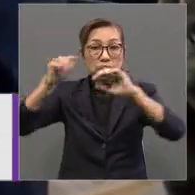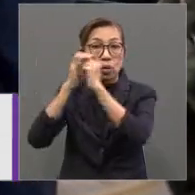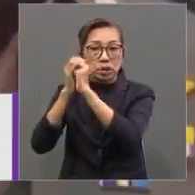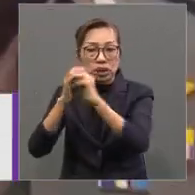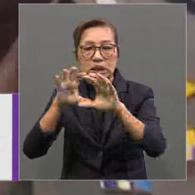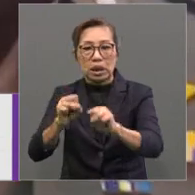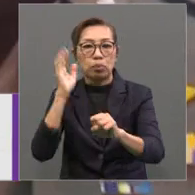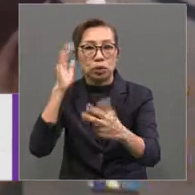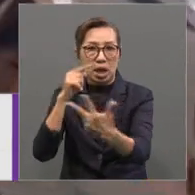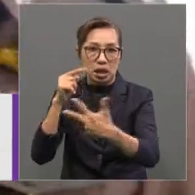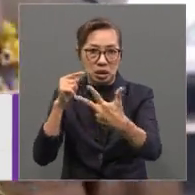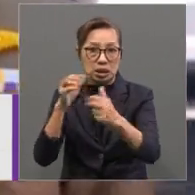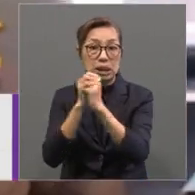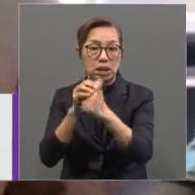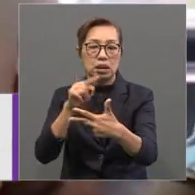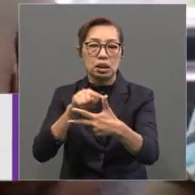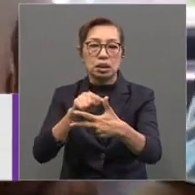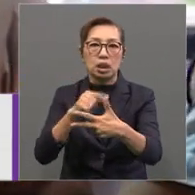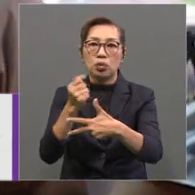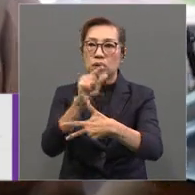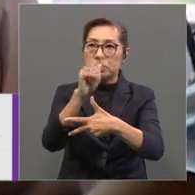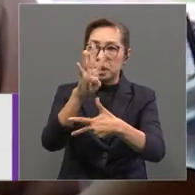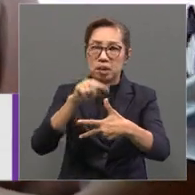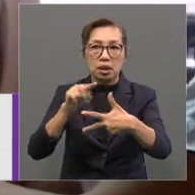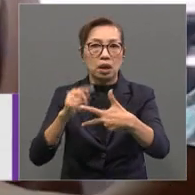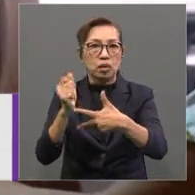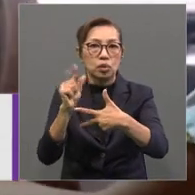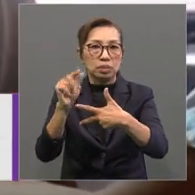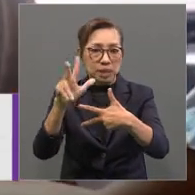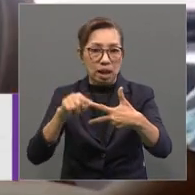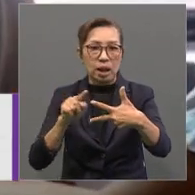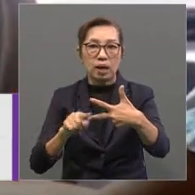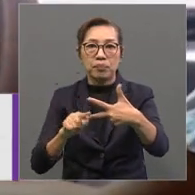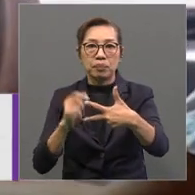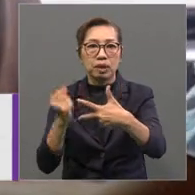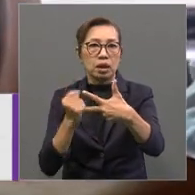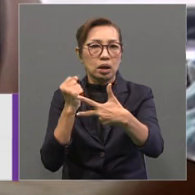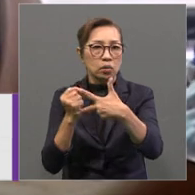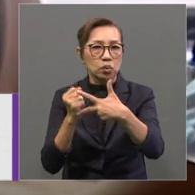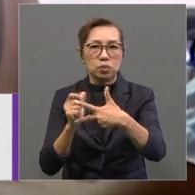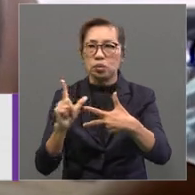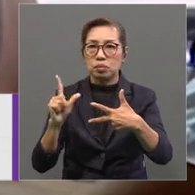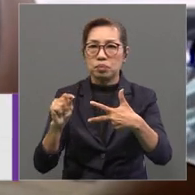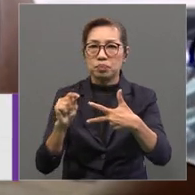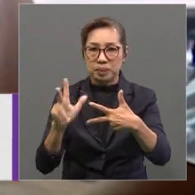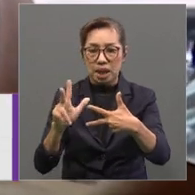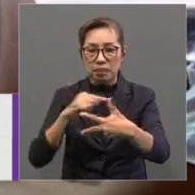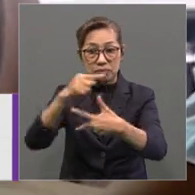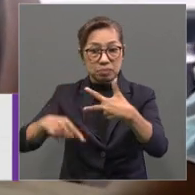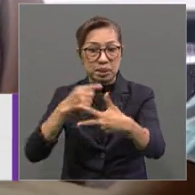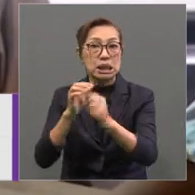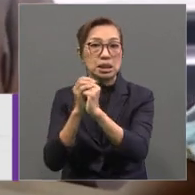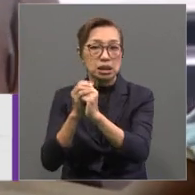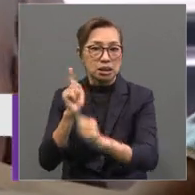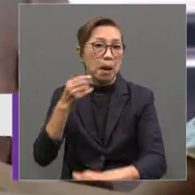ายุ24ปีนายเฉินไซกังอายุ23ปีและนายโจเสี่ยวเฟยนะครับอายุ23ปีช